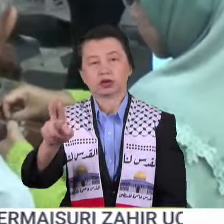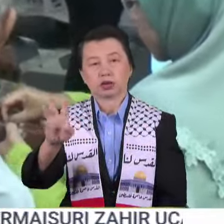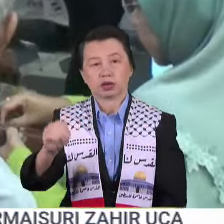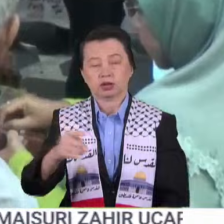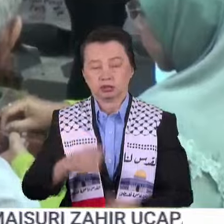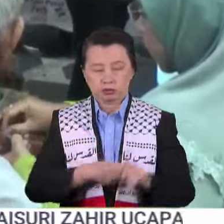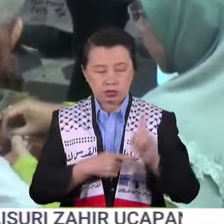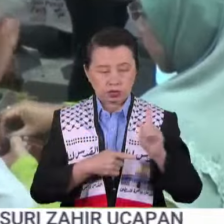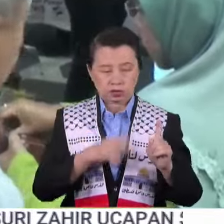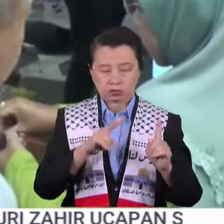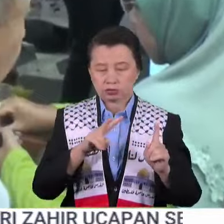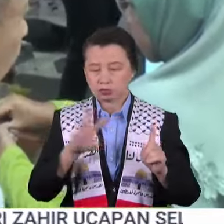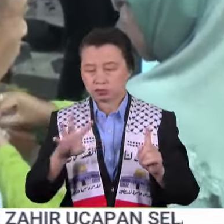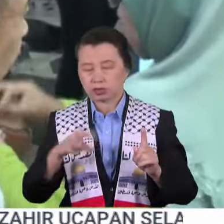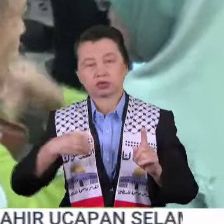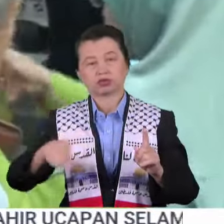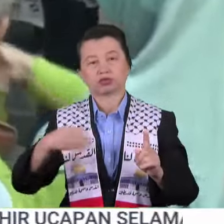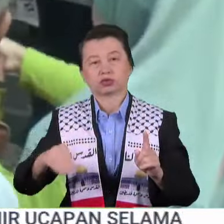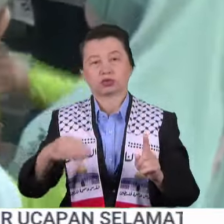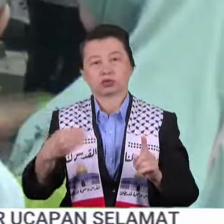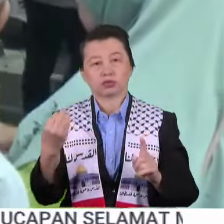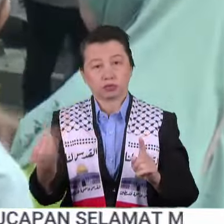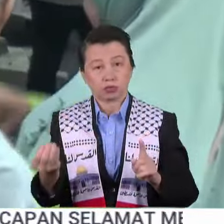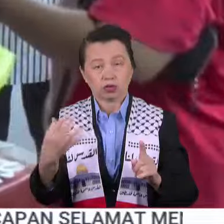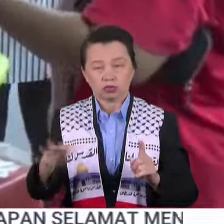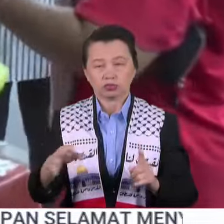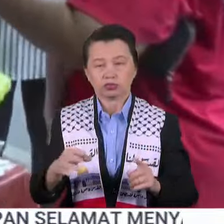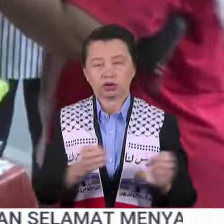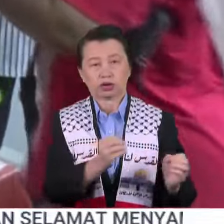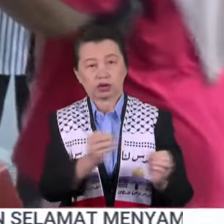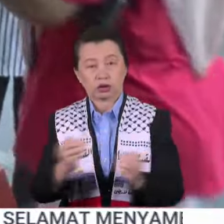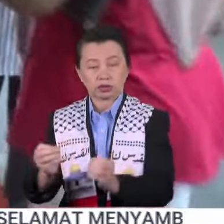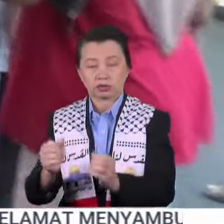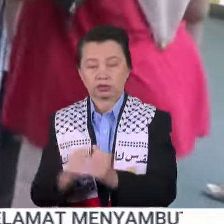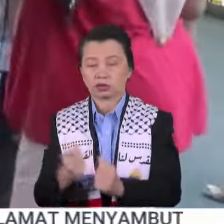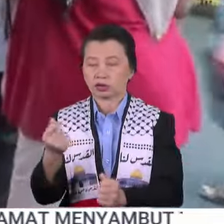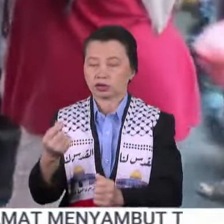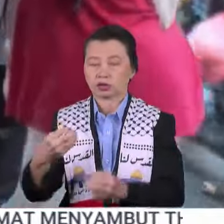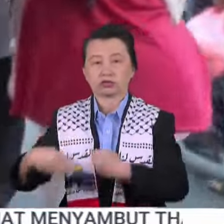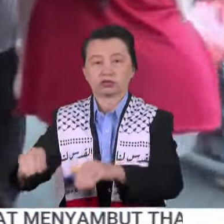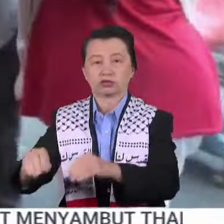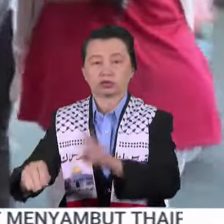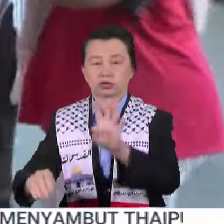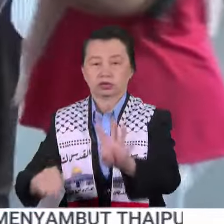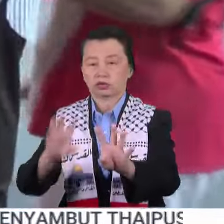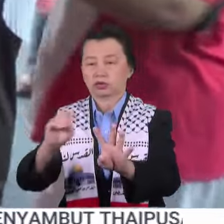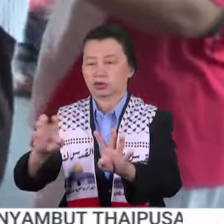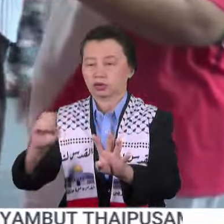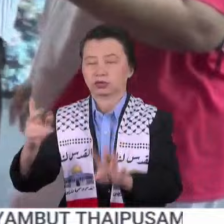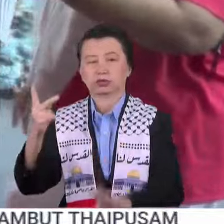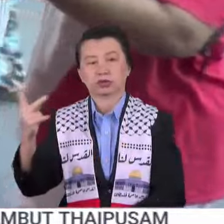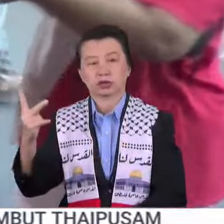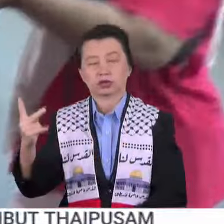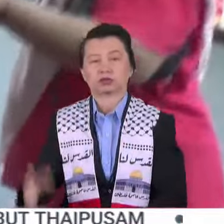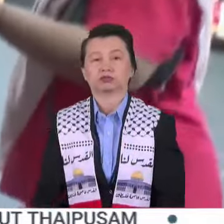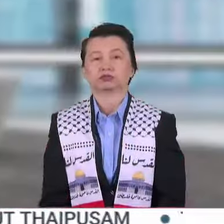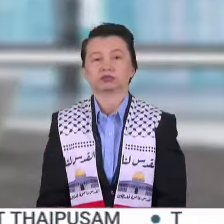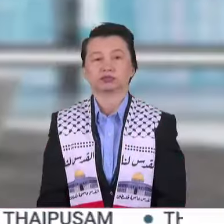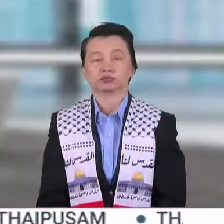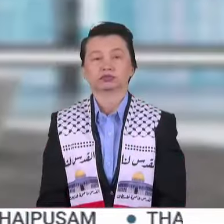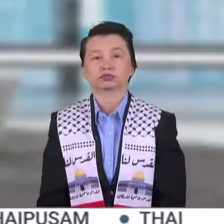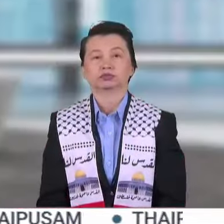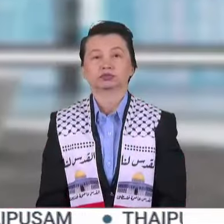Januari, sebanyak 24 program jualan agro madani telah dianjurkan dengan nilai jualan RM400,000.